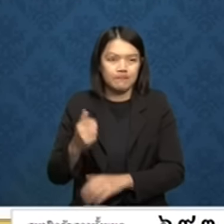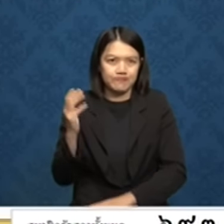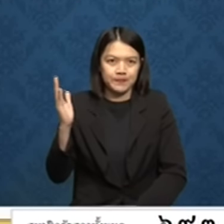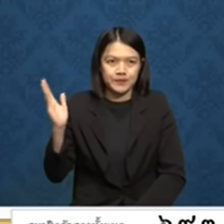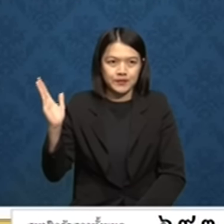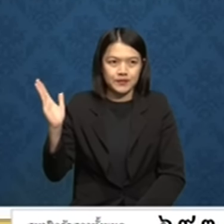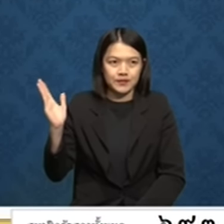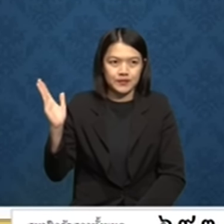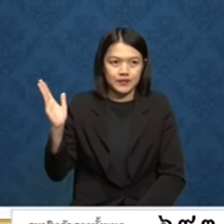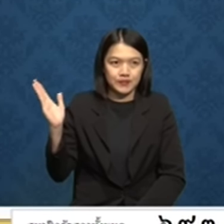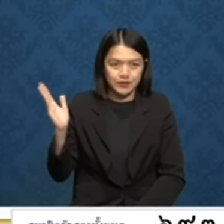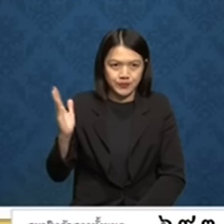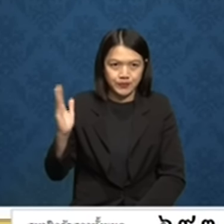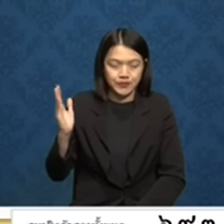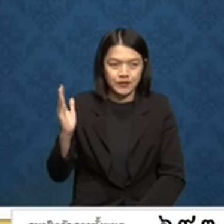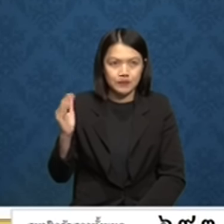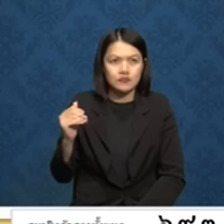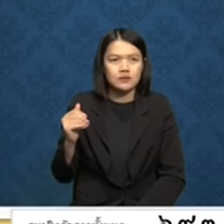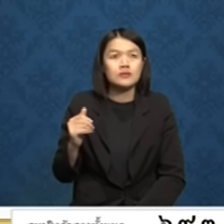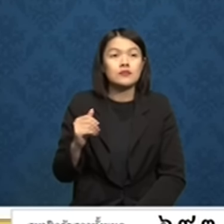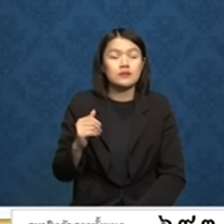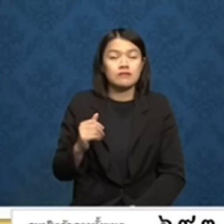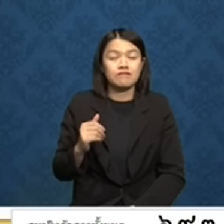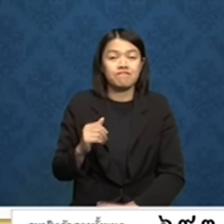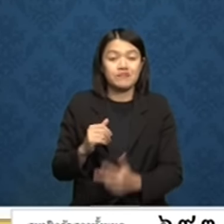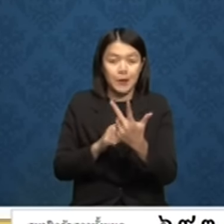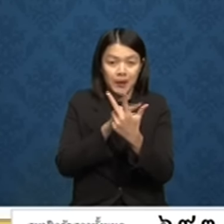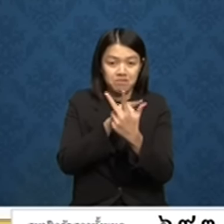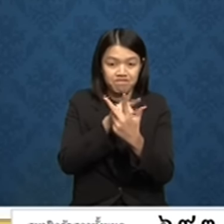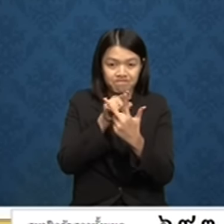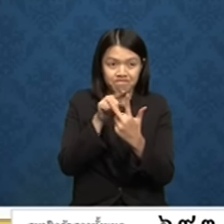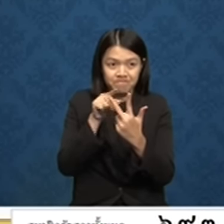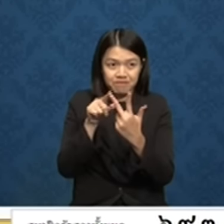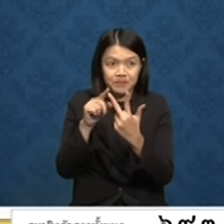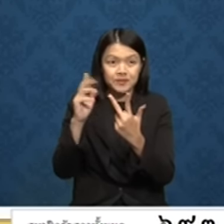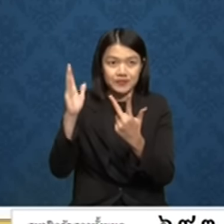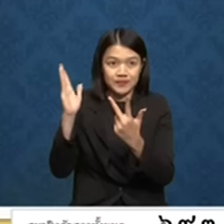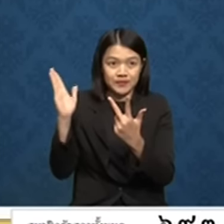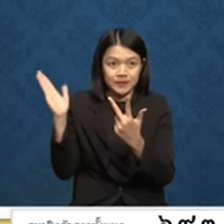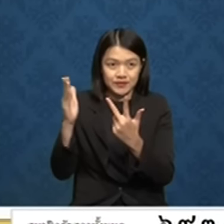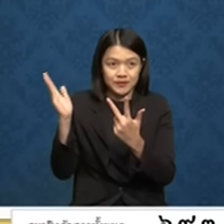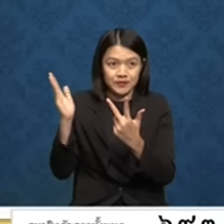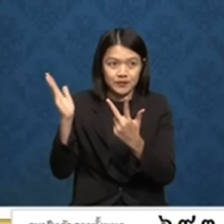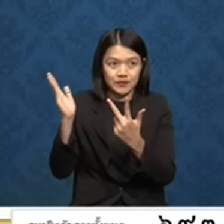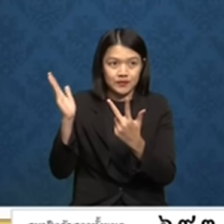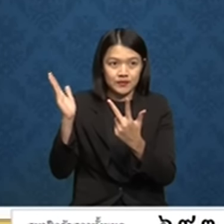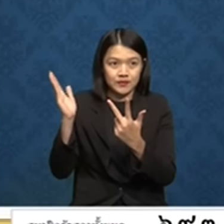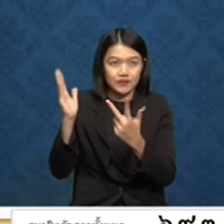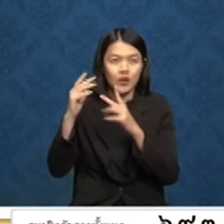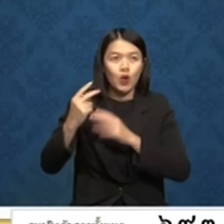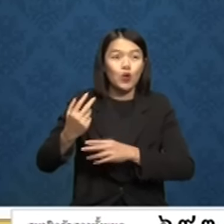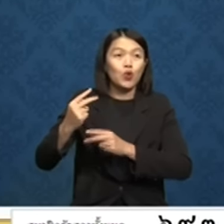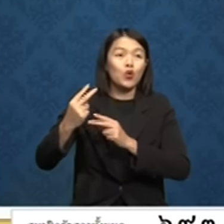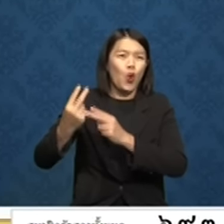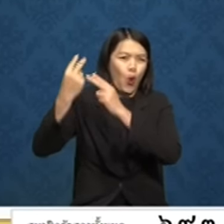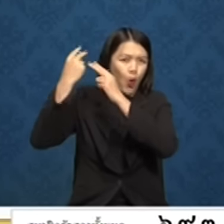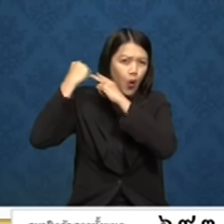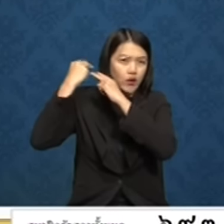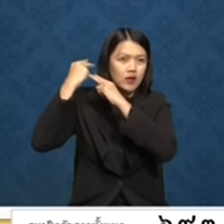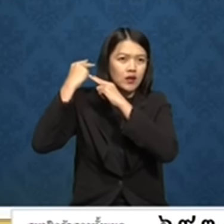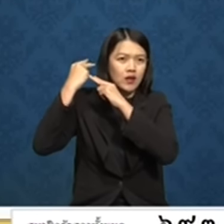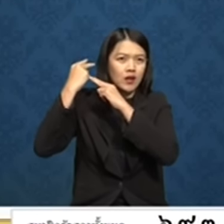ไปครับที่มาของคำสามคำนี้นะครับนู่นเลยครับขอสไลด์ถัดไปเลยครับย้อนกลับไปในวันที่